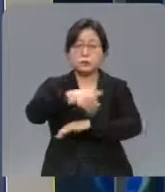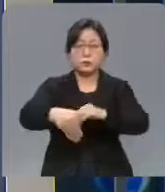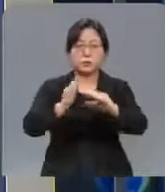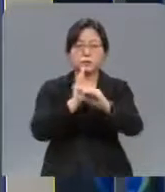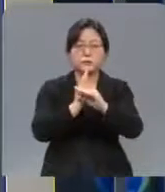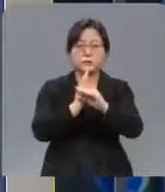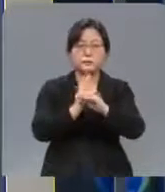밝혔습니다